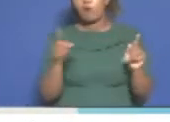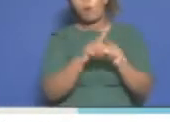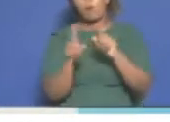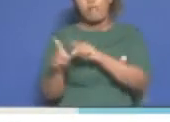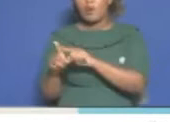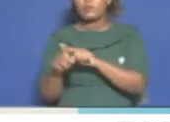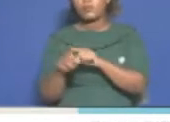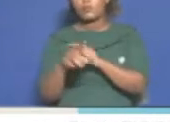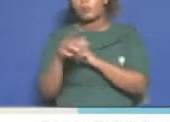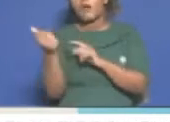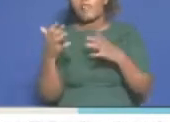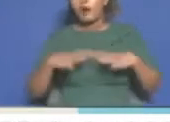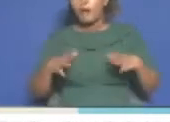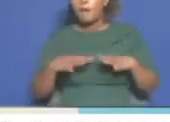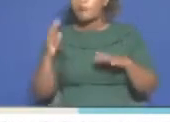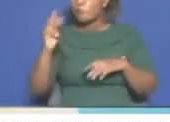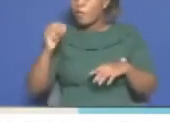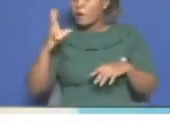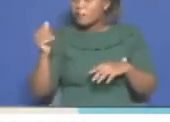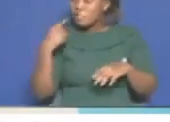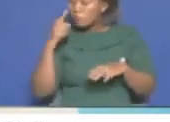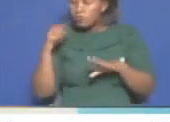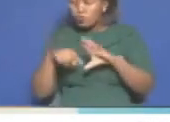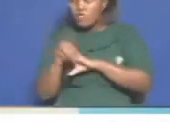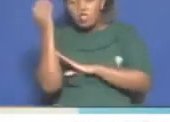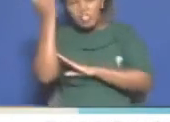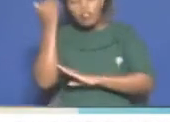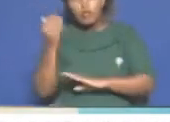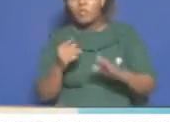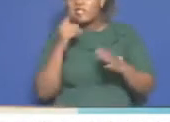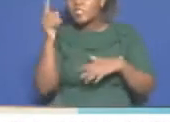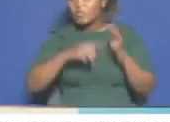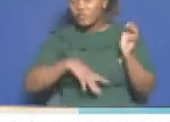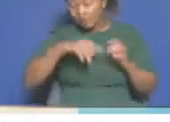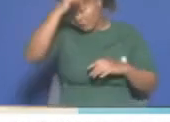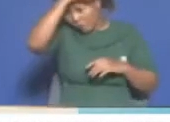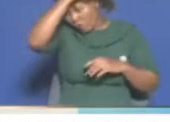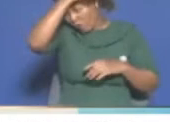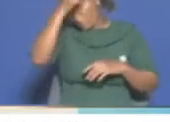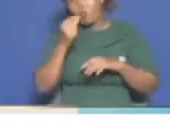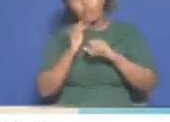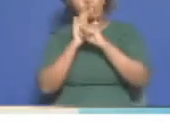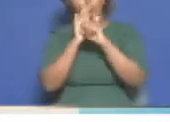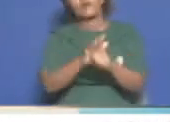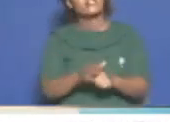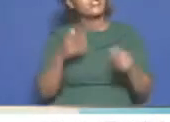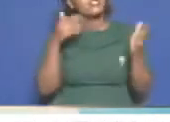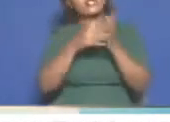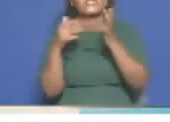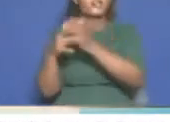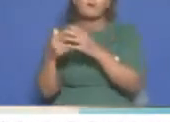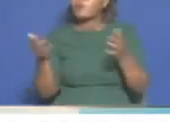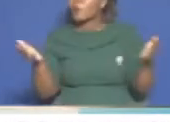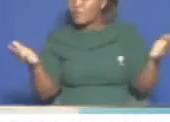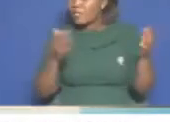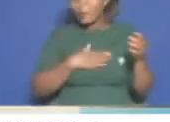ya watu ambao wanaenda kotini ma MCA kusema kwamba hii degree itatuhujumu kwa kiasi kihiki, sijui wana